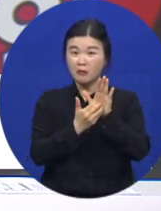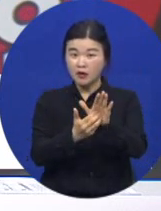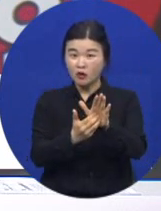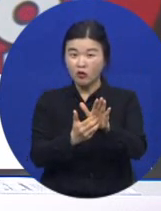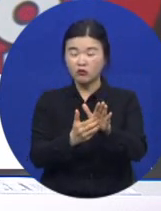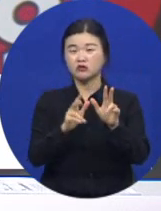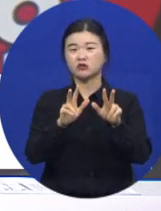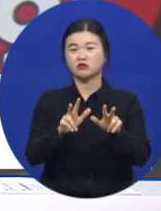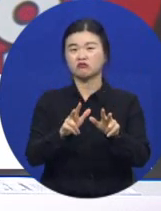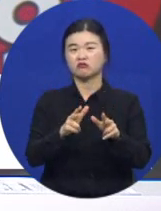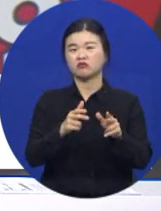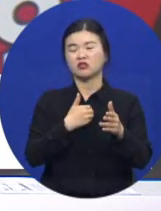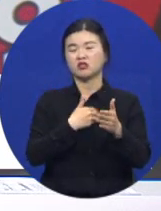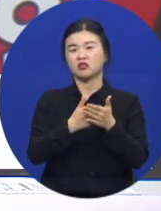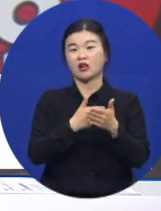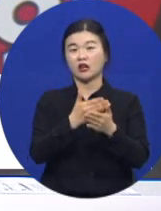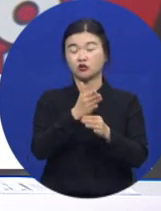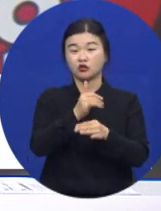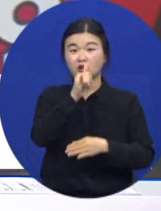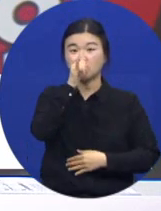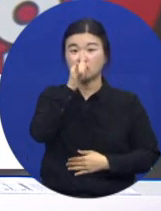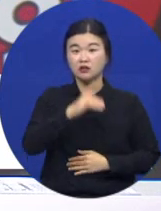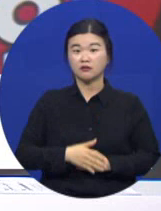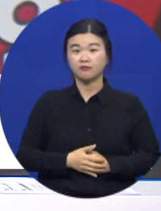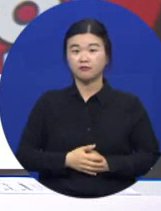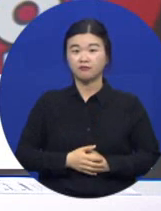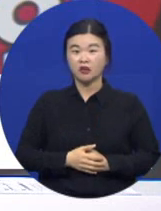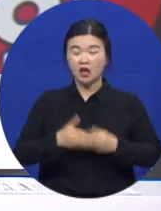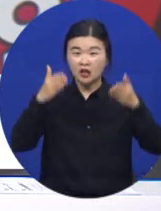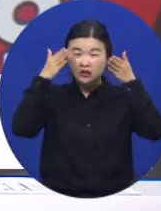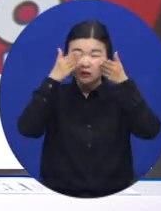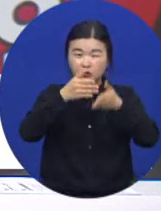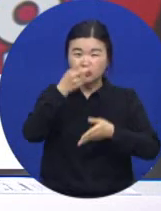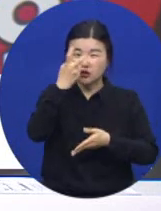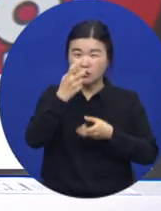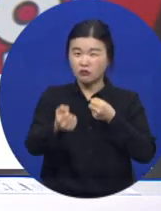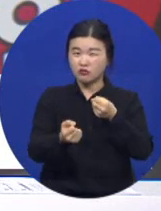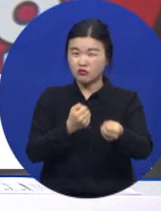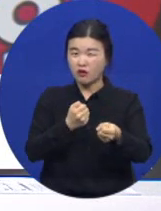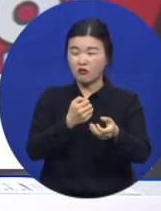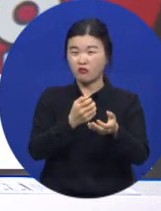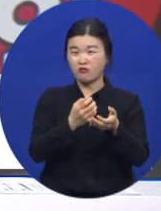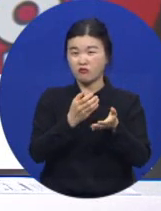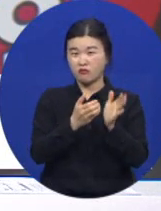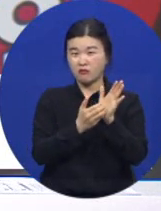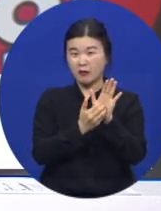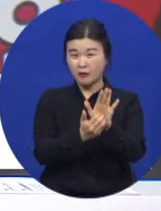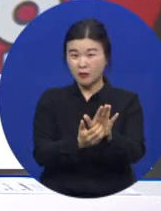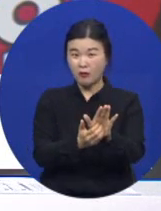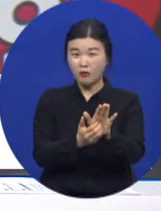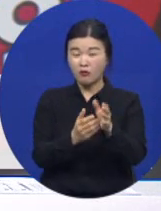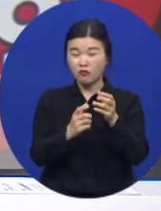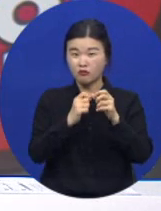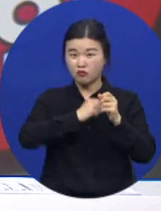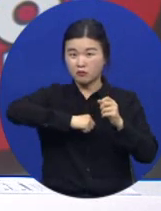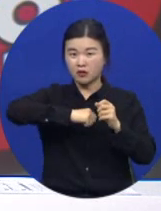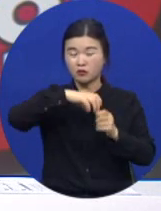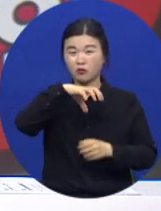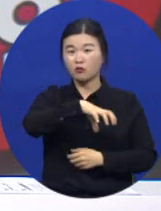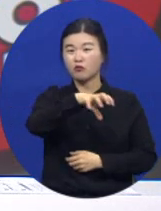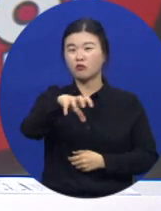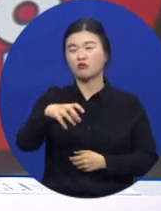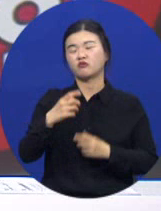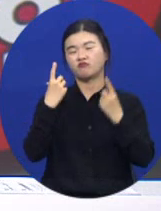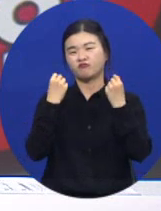당국이 긴장의 끈을 놓지 못하고 있는데요. 집중단속에도 방역수칙 위반 행위는 여전합니다.